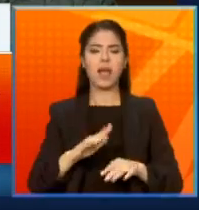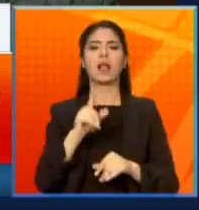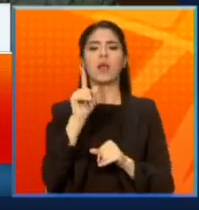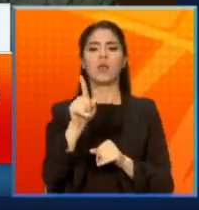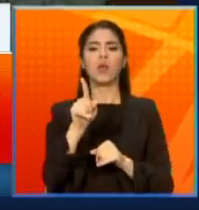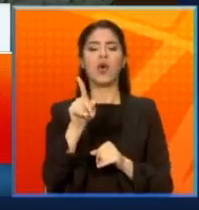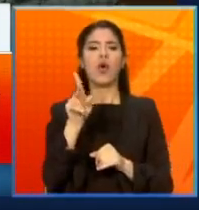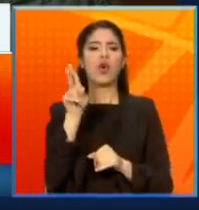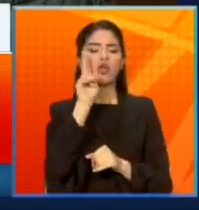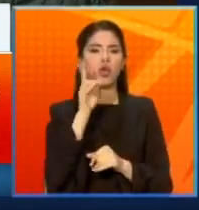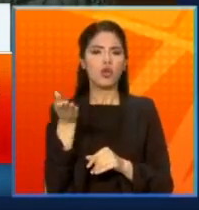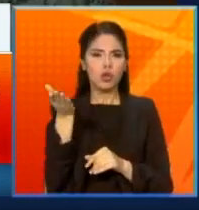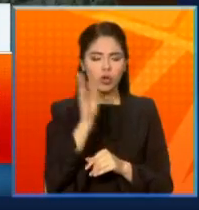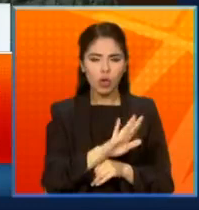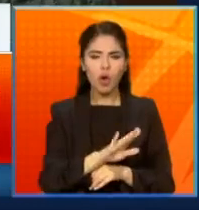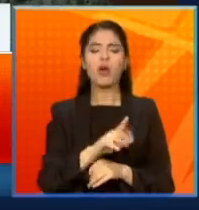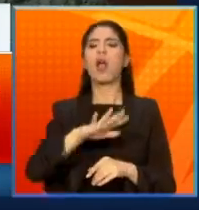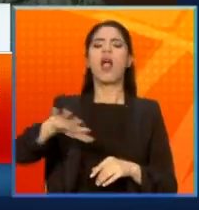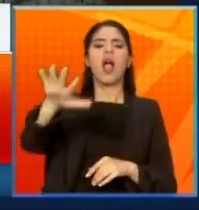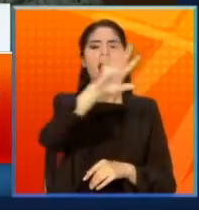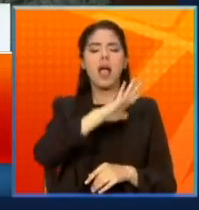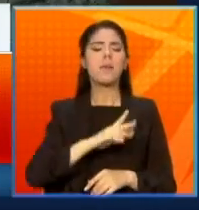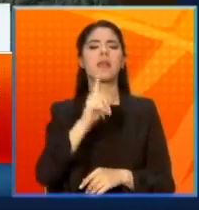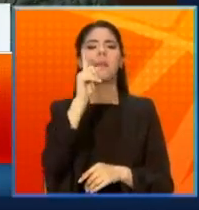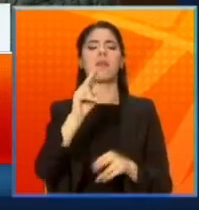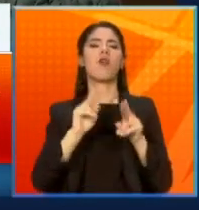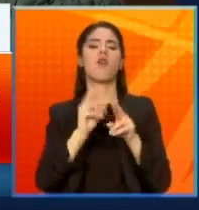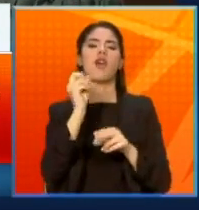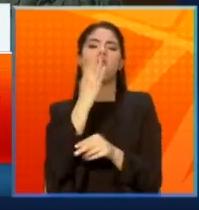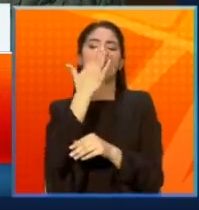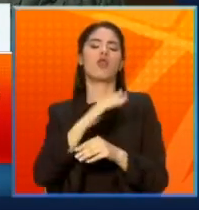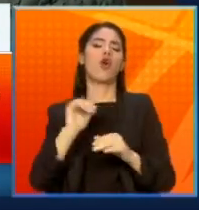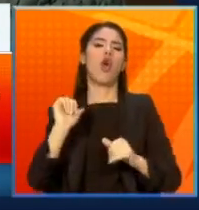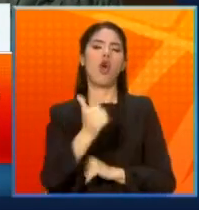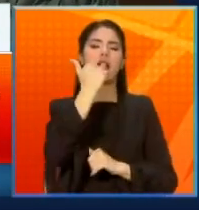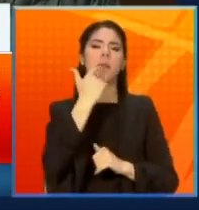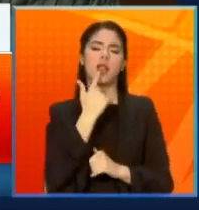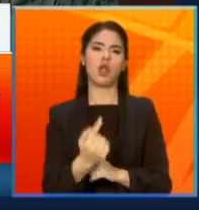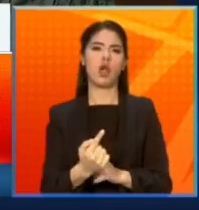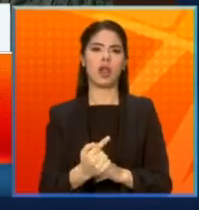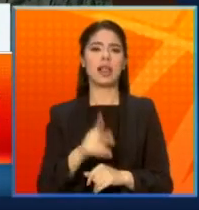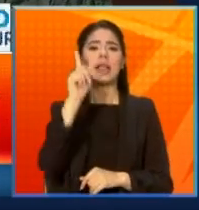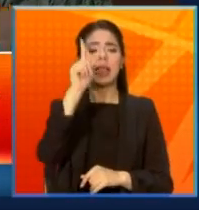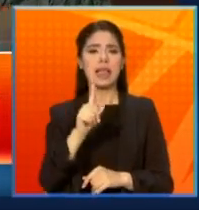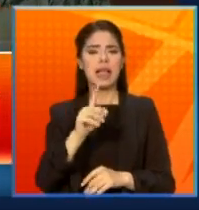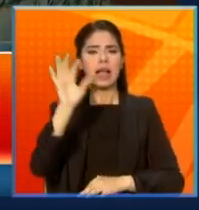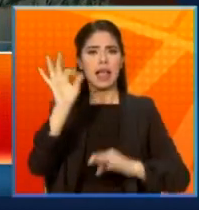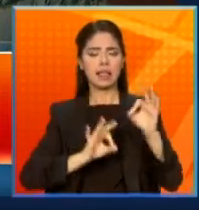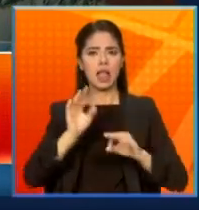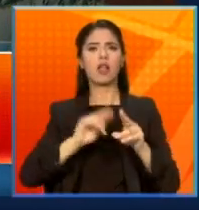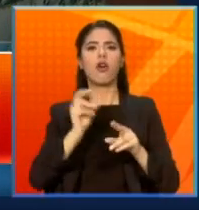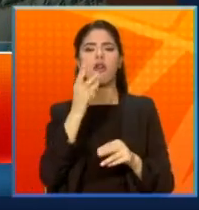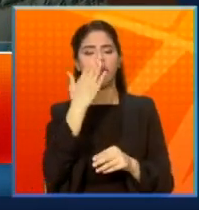da Bakan Fahrettin Koca hiçbirinde herhangi bir problem olmadığını özellikle altını çizdi. Evet, ilk testler koronavirüs yok diyor